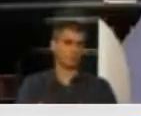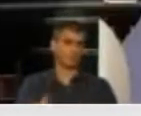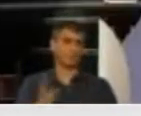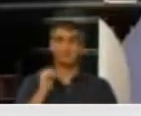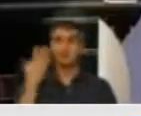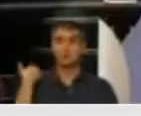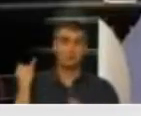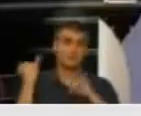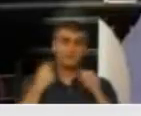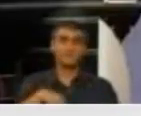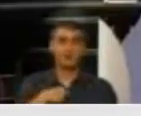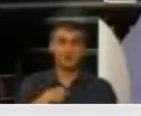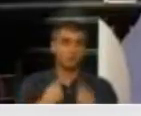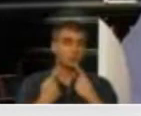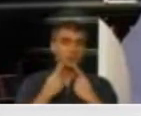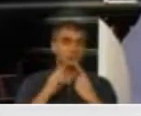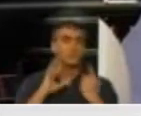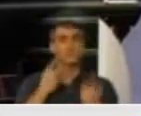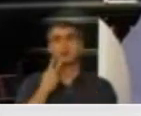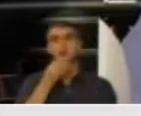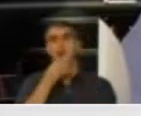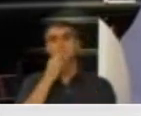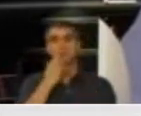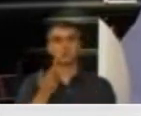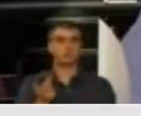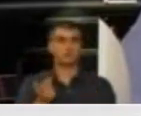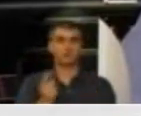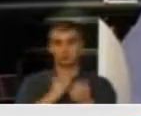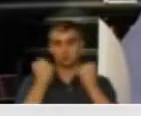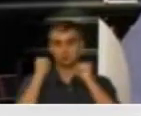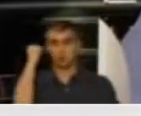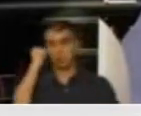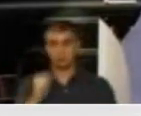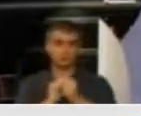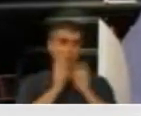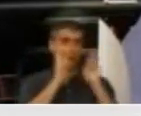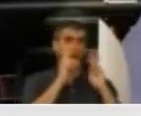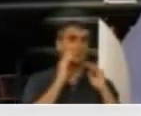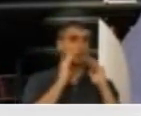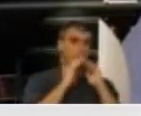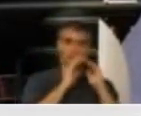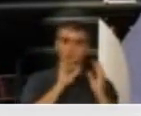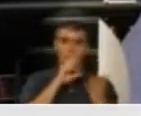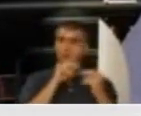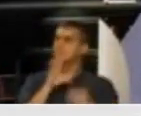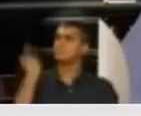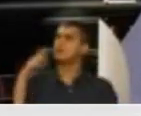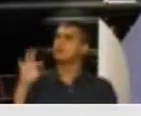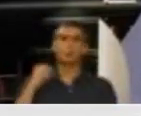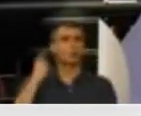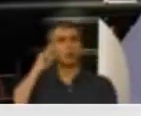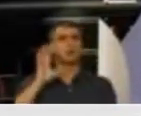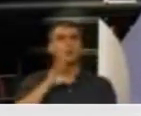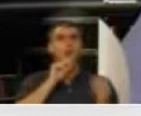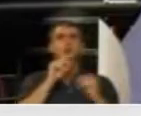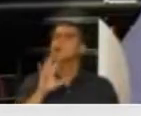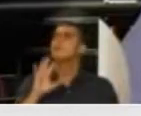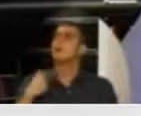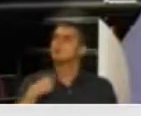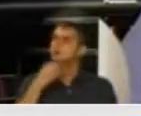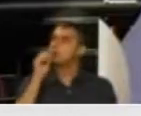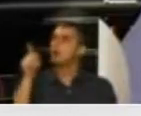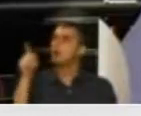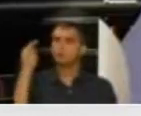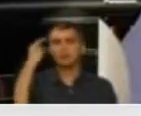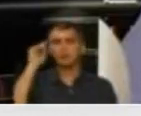היו מביאים לנו את הדיון, מה עדיף בינינו, לא עלינו שחרורם של רוצחים מול הקפאת בנייה, גם בזה לא דנו. לא יודע, לא דנו בזה. לא, אני שואלת